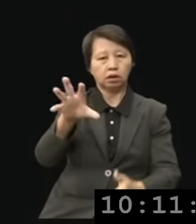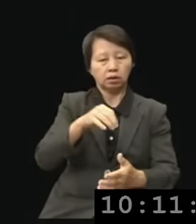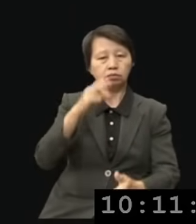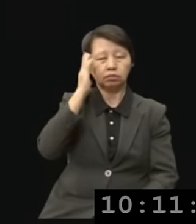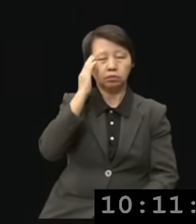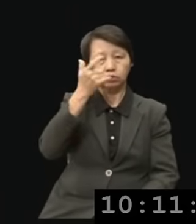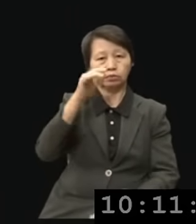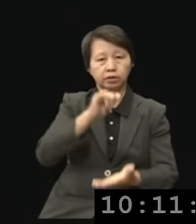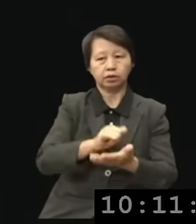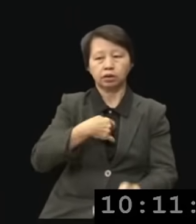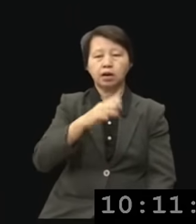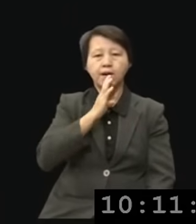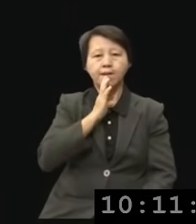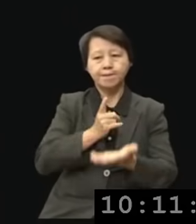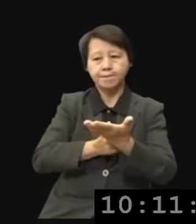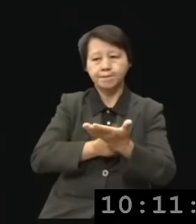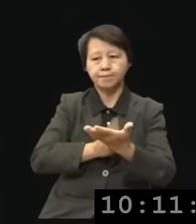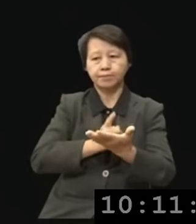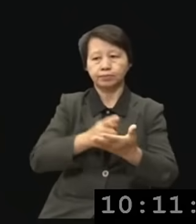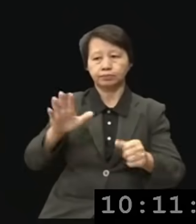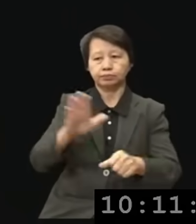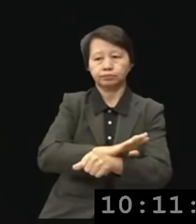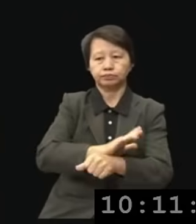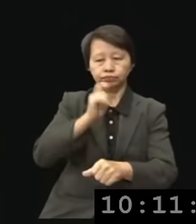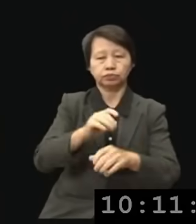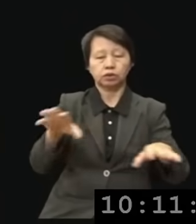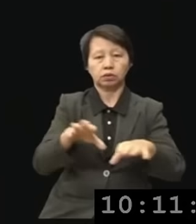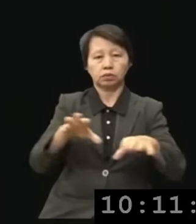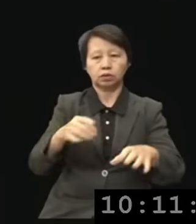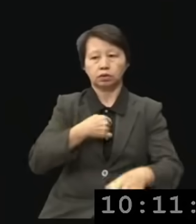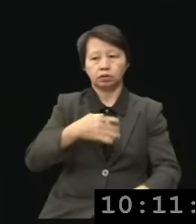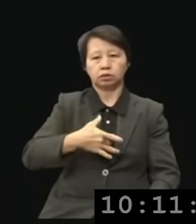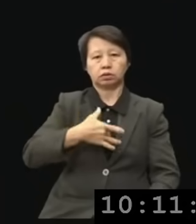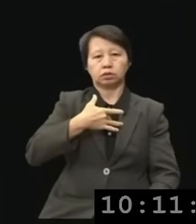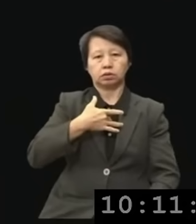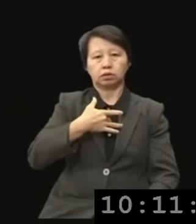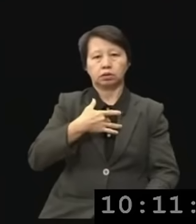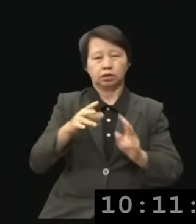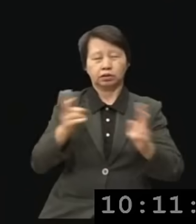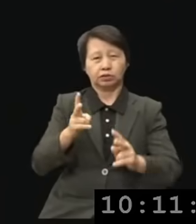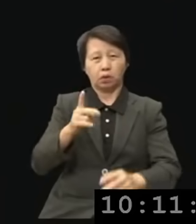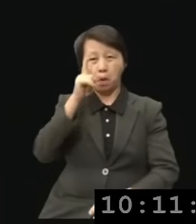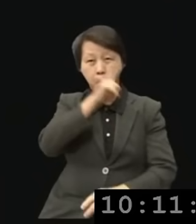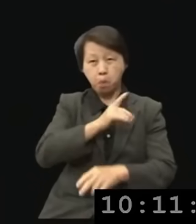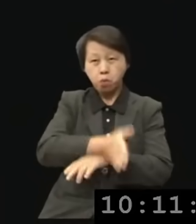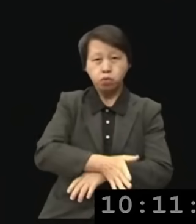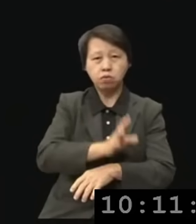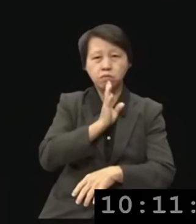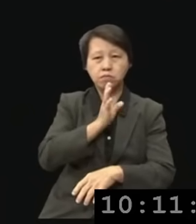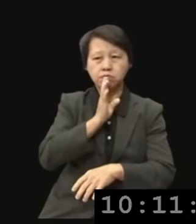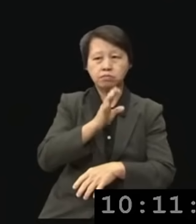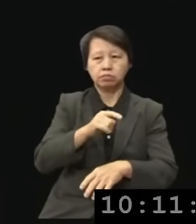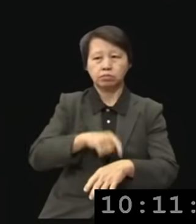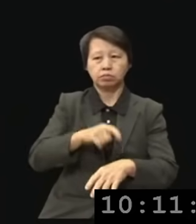sebab tu saya katakan bahawa perbincangan yang menyeluruh harus dibuat Saya rasa terlalu ekstrem untuk mengatakan bahawa